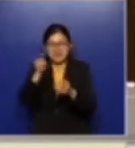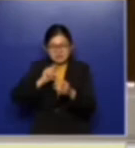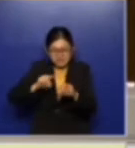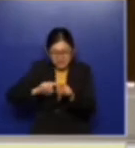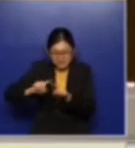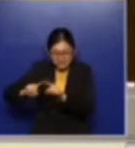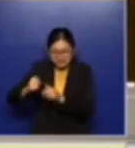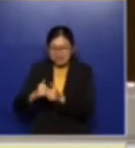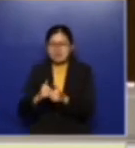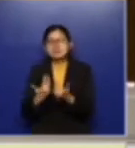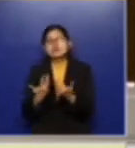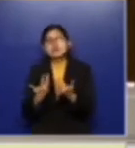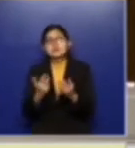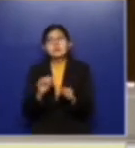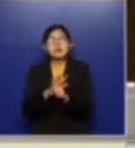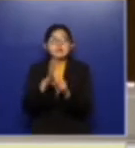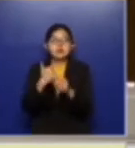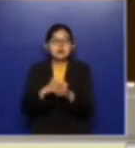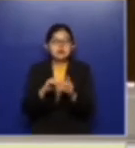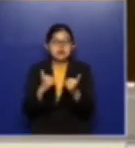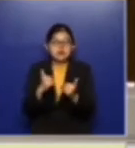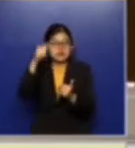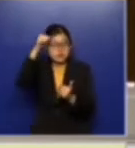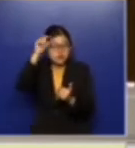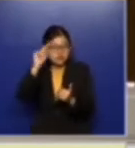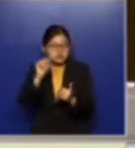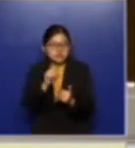ถึง23ล้านผมบอกแล้วปล่อยมากว่าจะมาถึงเขื่อนเ